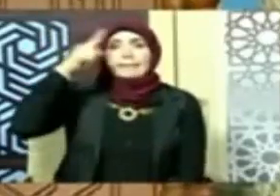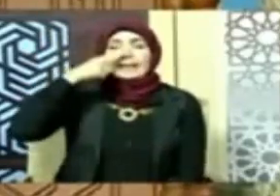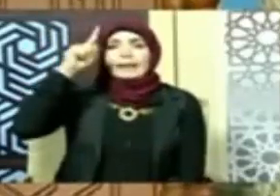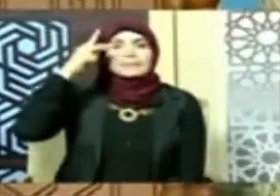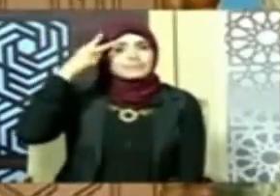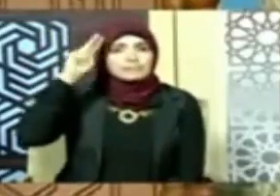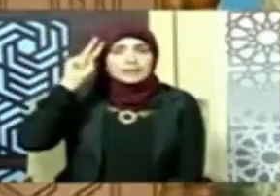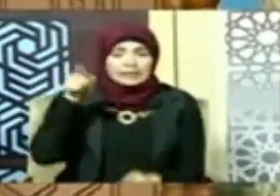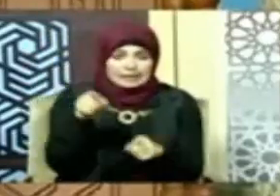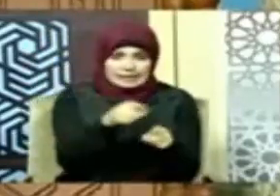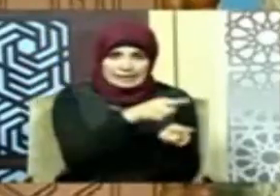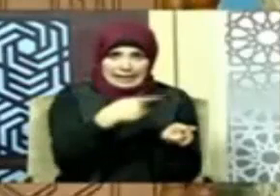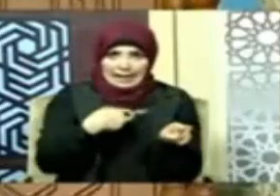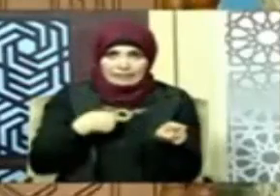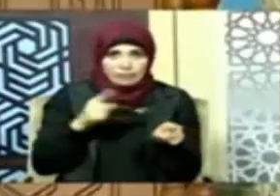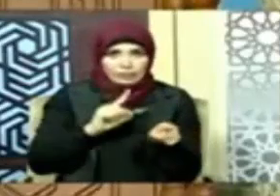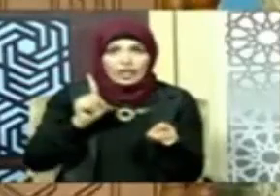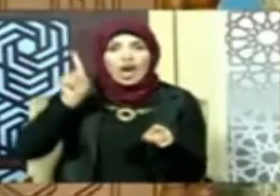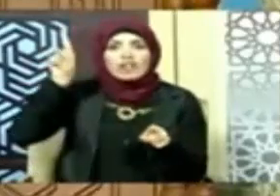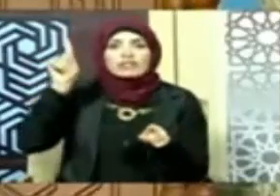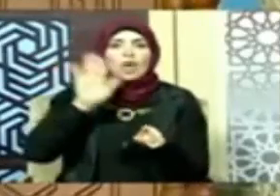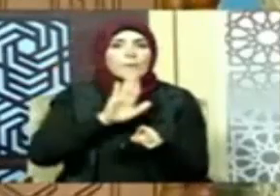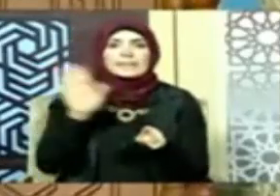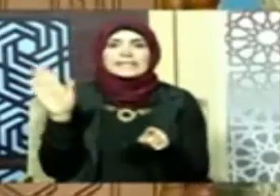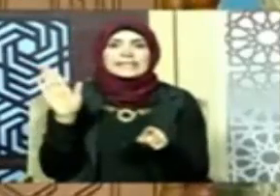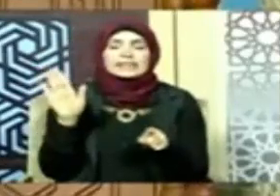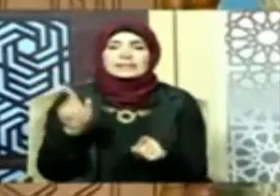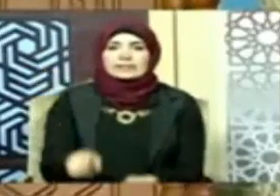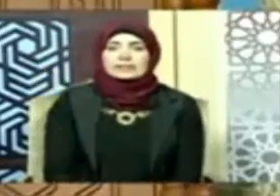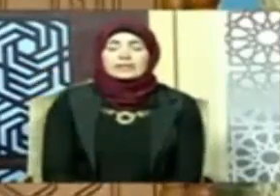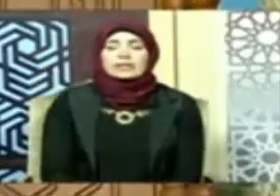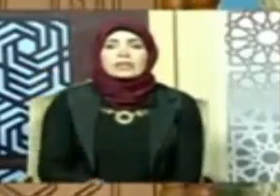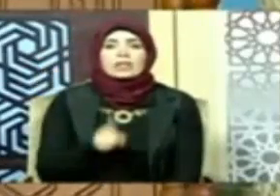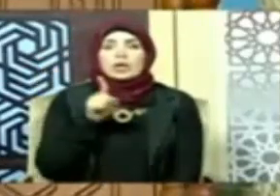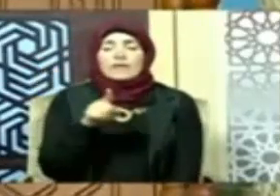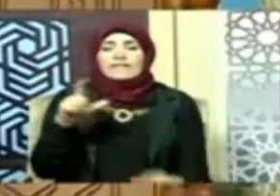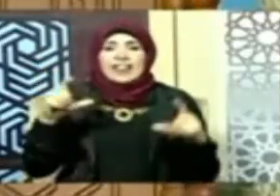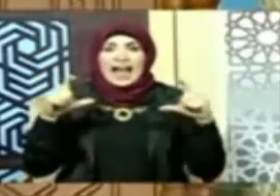لله وحده. وفي الحديث القدسي: